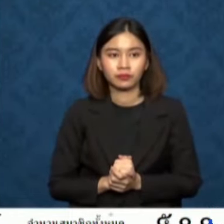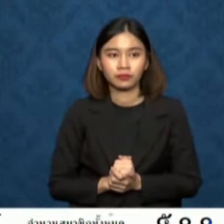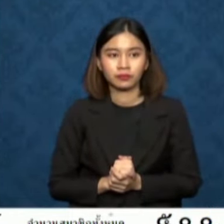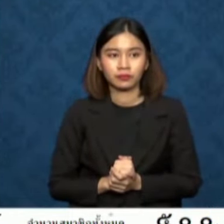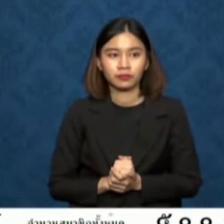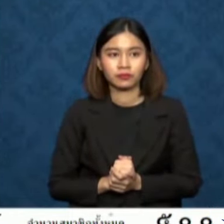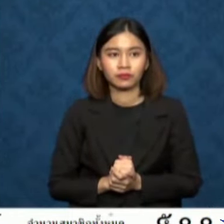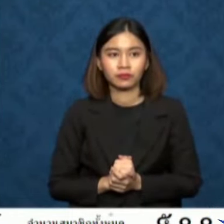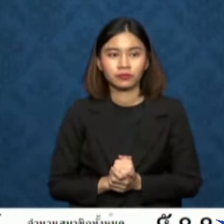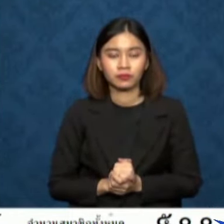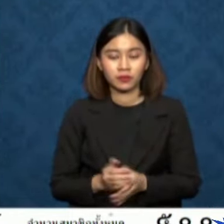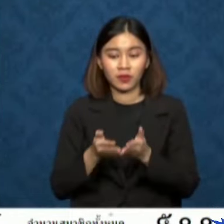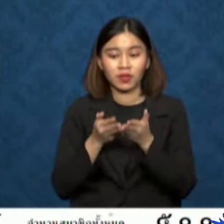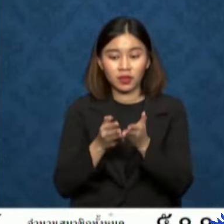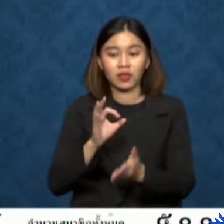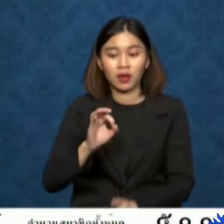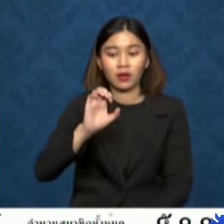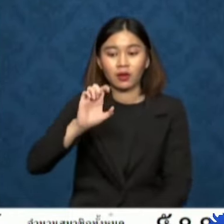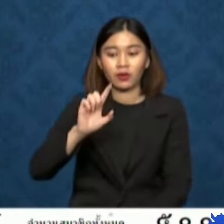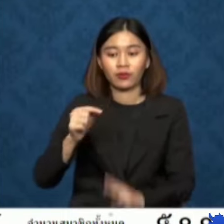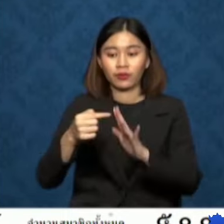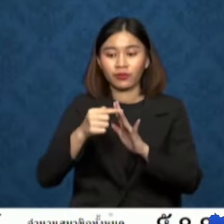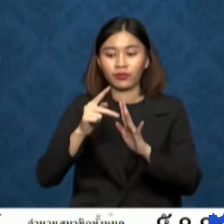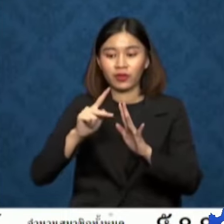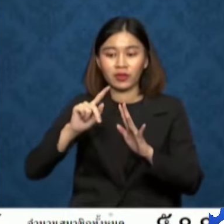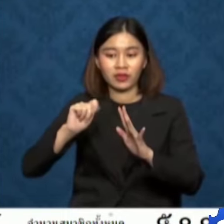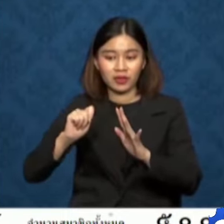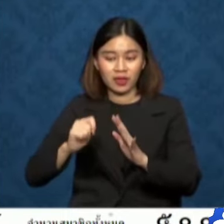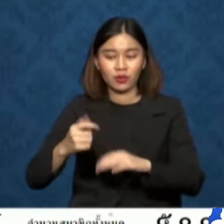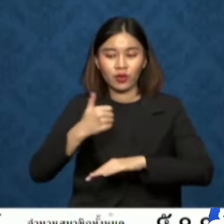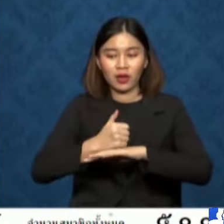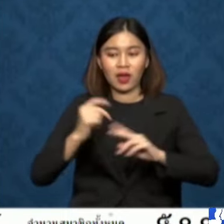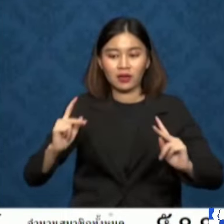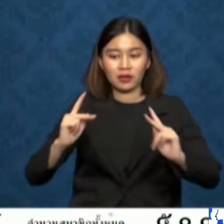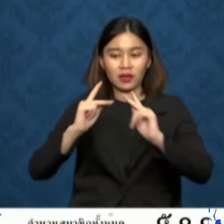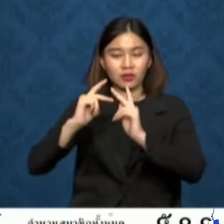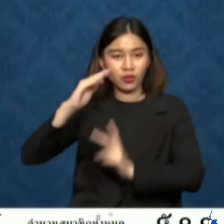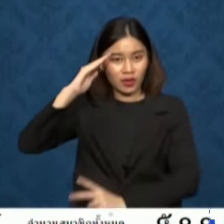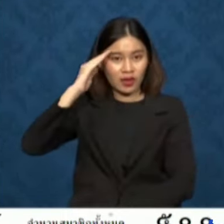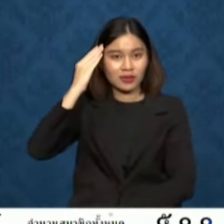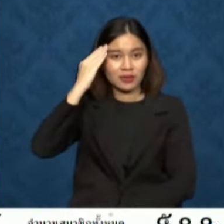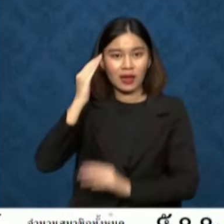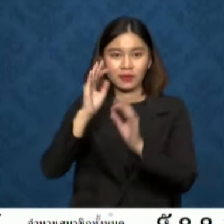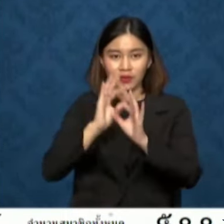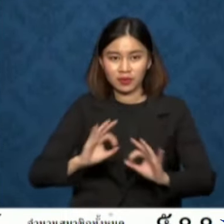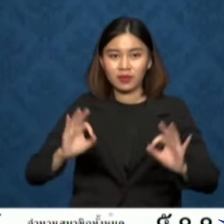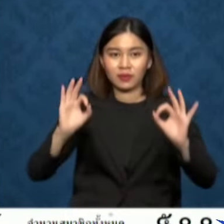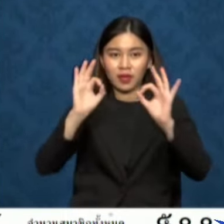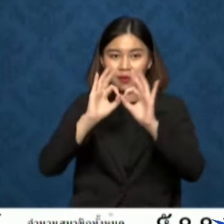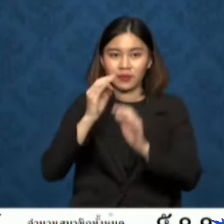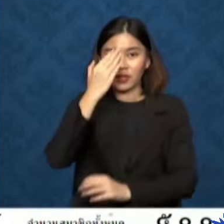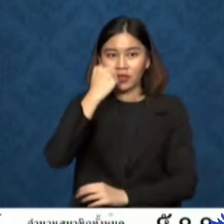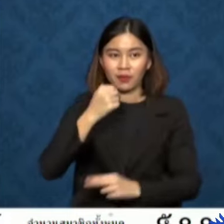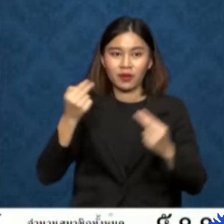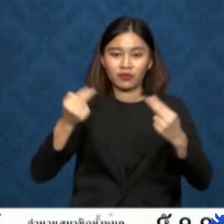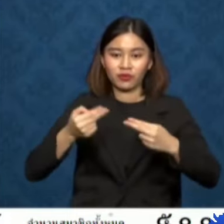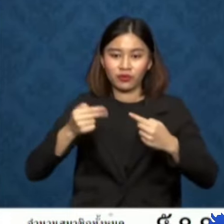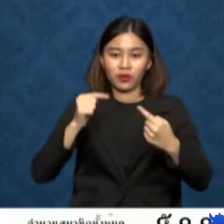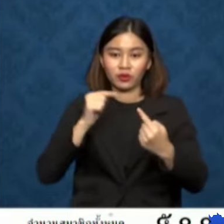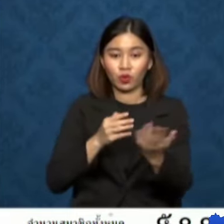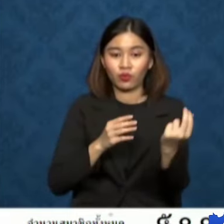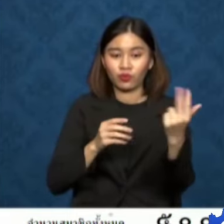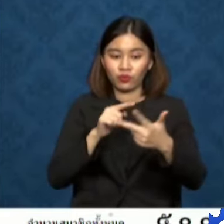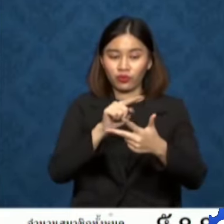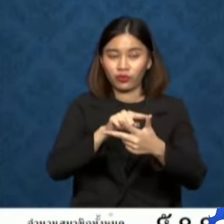เรือฟรีเกตครับผมคิดว่าท่านรัฐมนตรีว่าการกระทรวงกระโหมก็คงทราบดีว่าสำคัญขนาดไหนเพราะรบได้ทั้ง 3มิติ